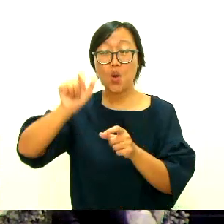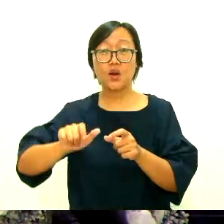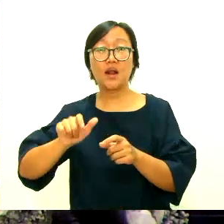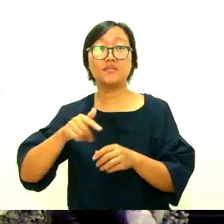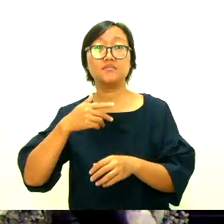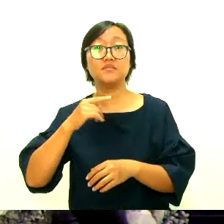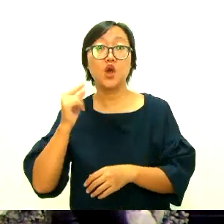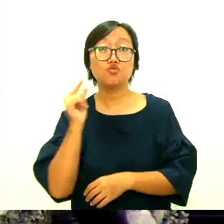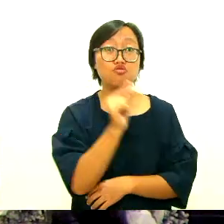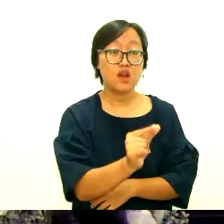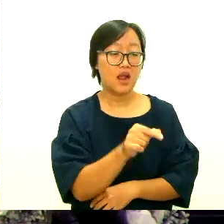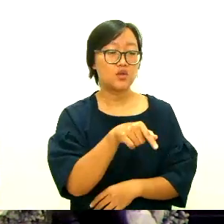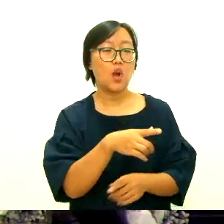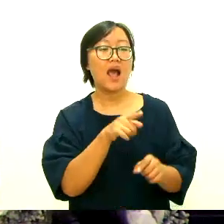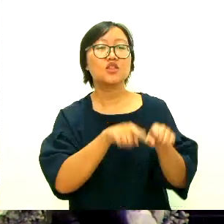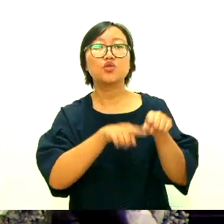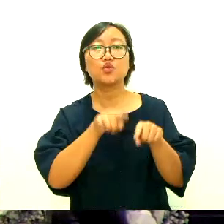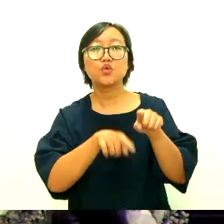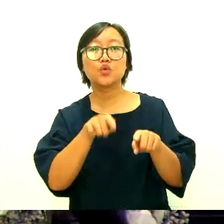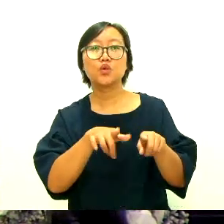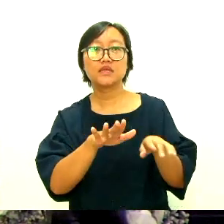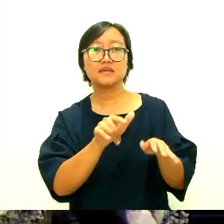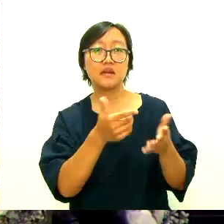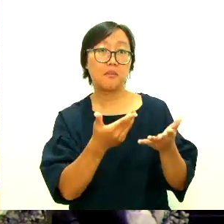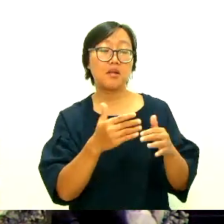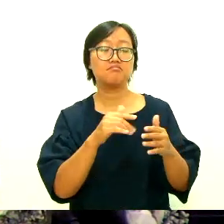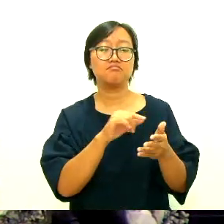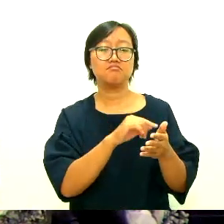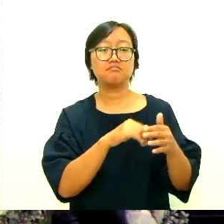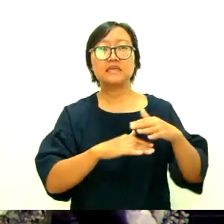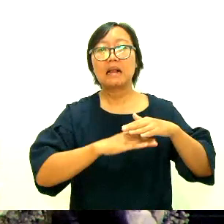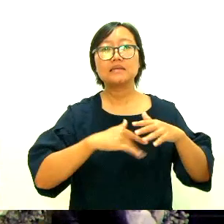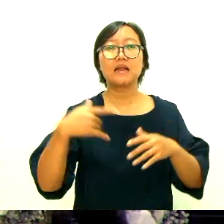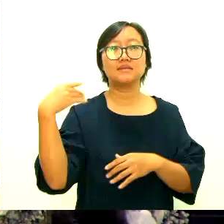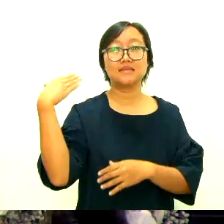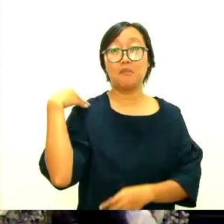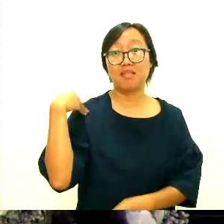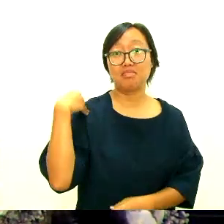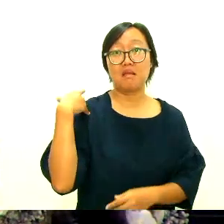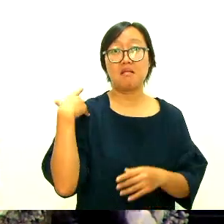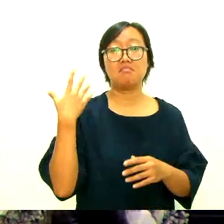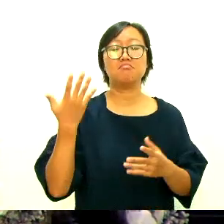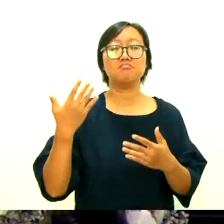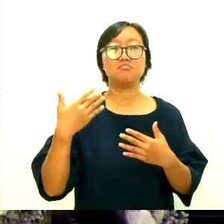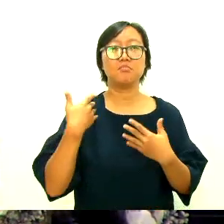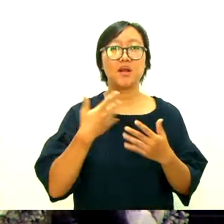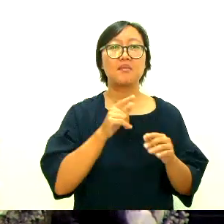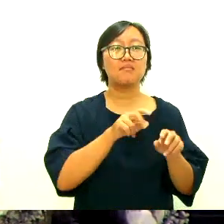duduk berdasarkan jabatan dan pangkat dalam kehidupan masyarakat dan dalam status